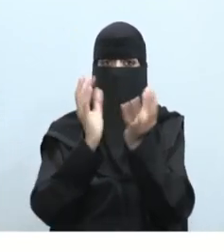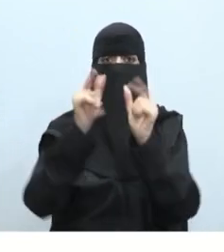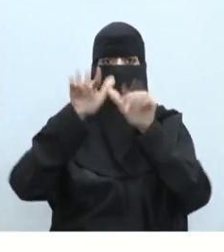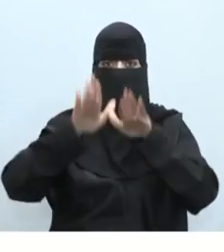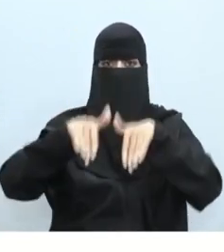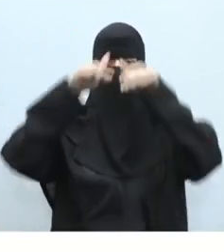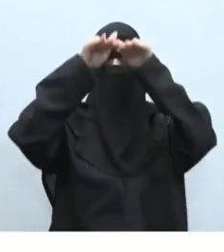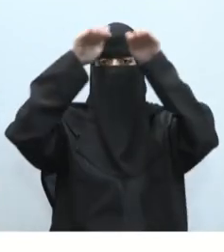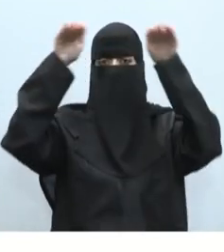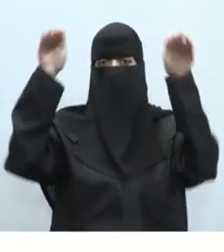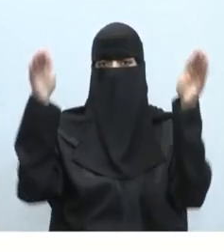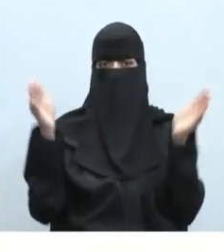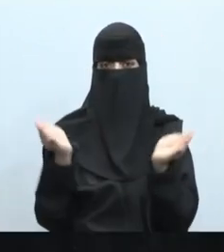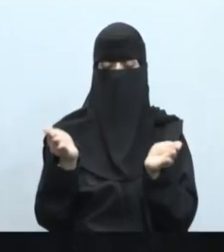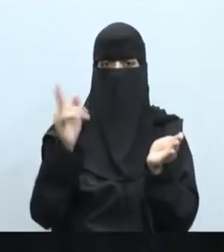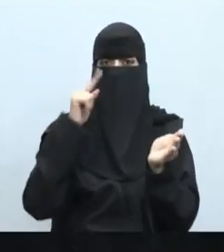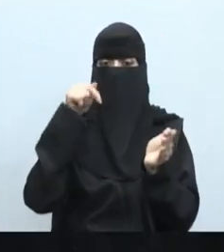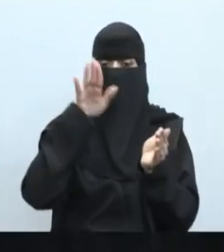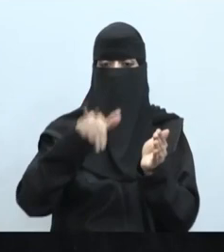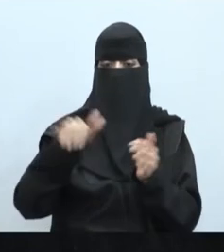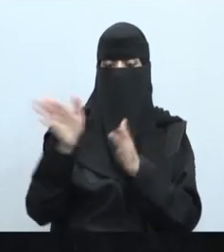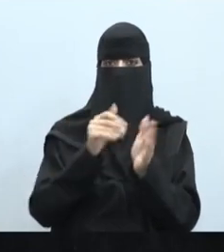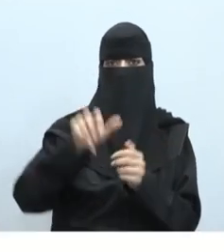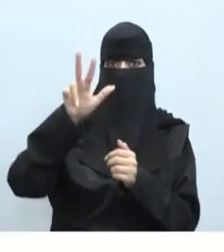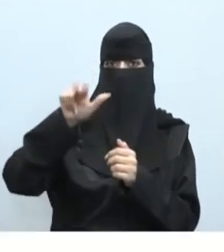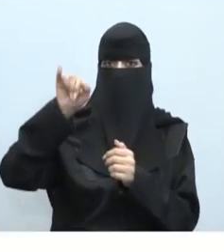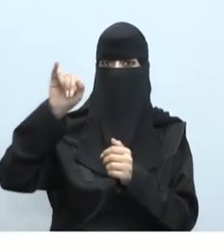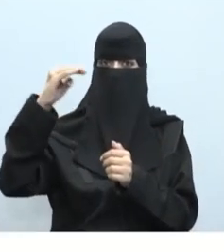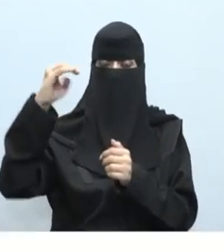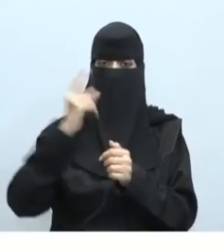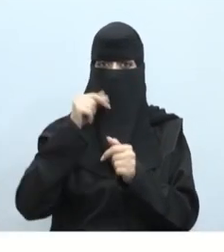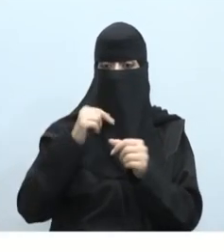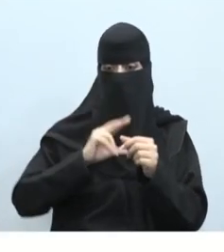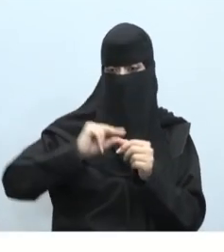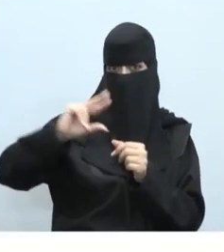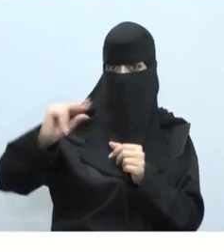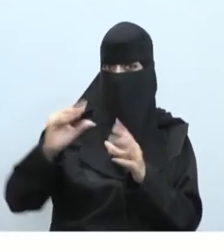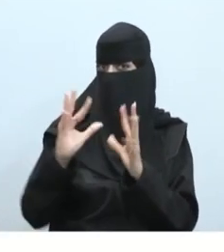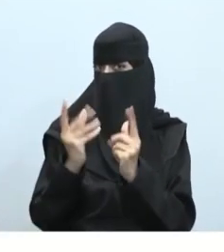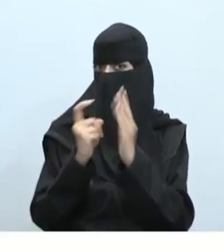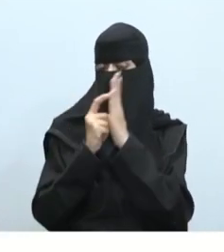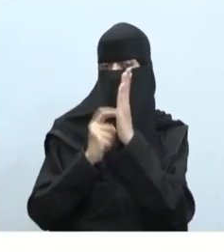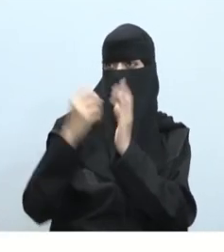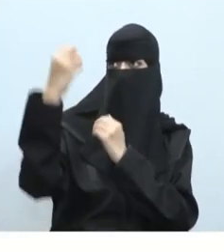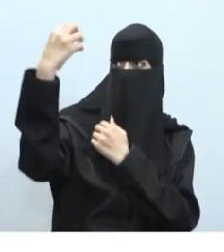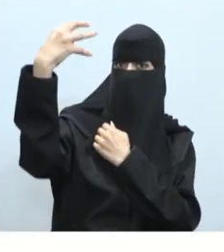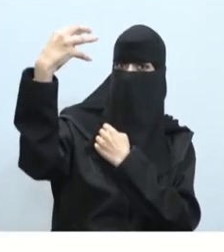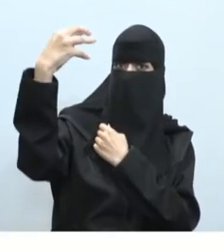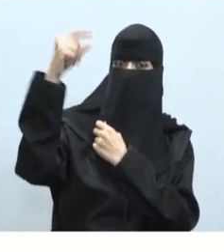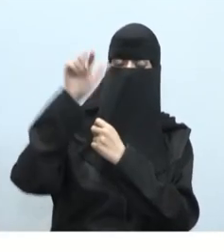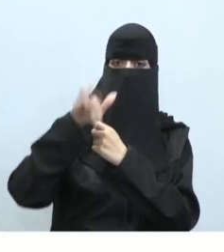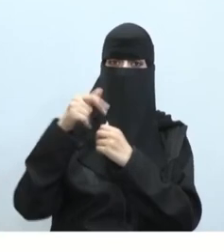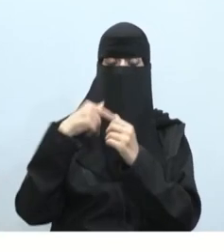الكون اذا تعرف المجره التي يتبعها نظامنا الشمسي اذا النظام الشمسي المتكون من